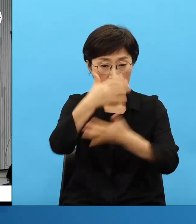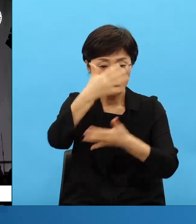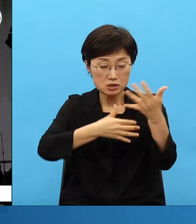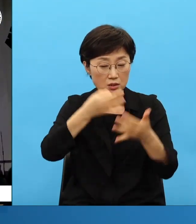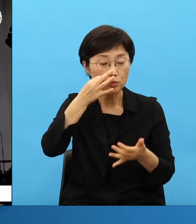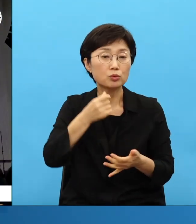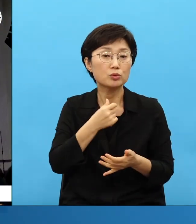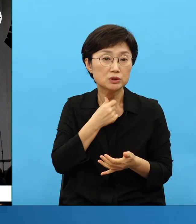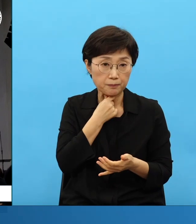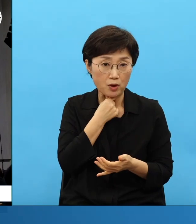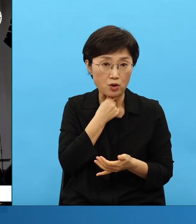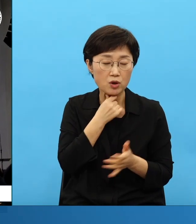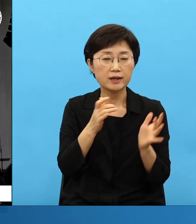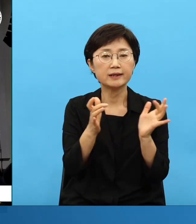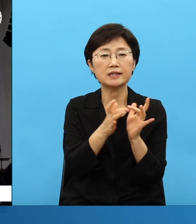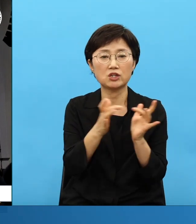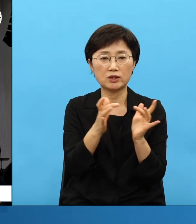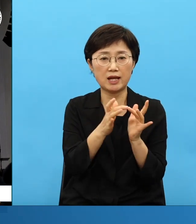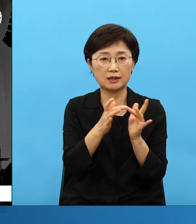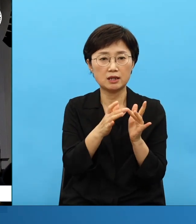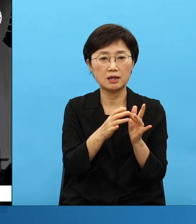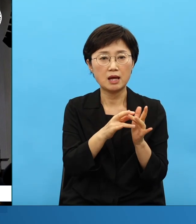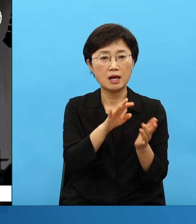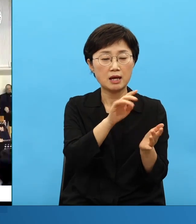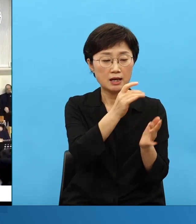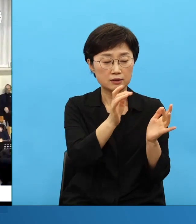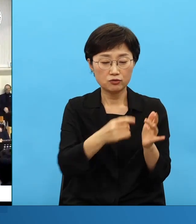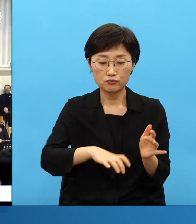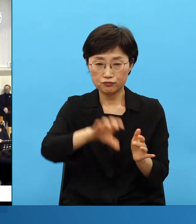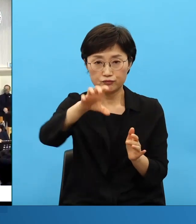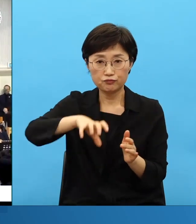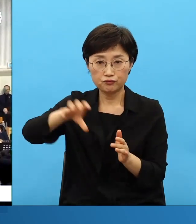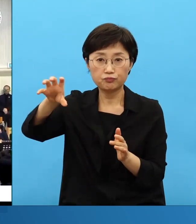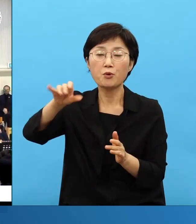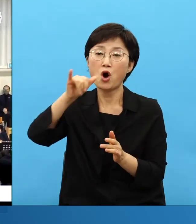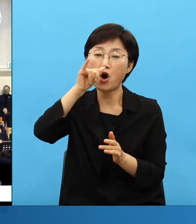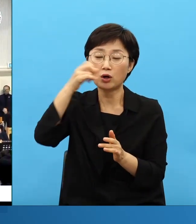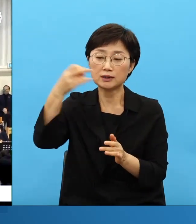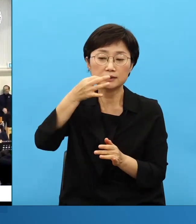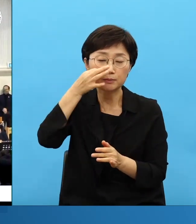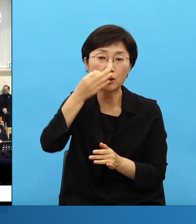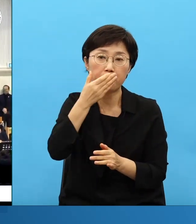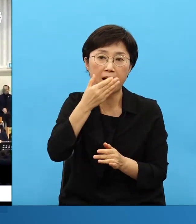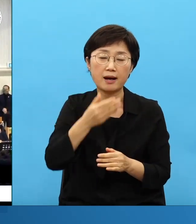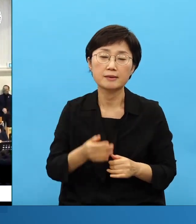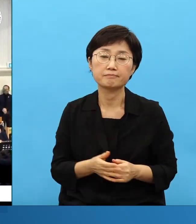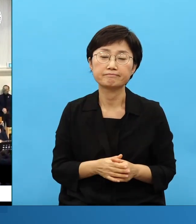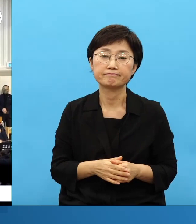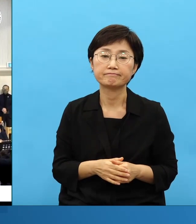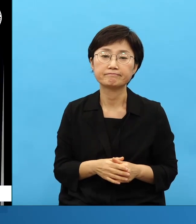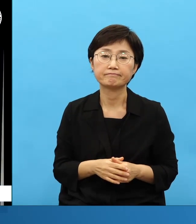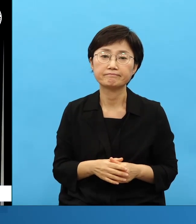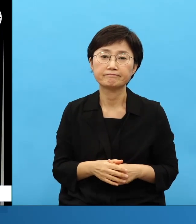메시지는 RUTC.tv와 유튜브 위다락, RUTC.tv에서 다시 볼 수 있습니다.